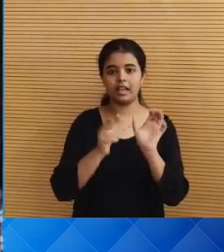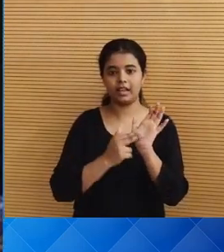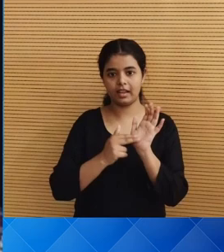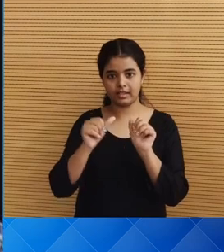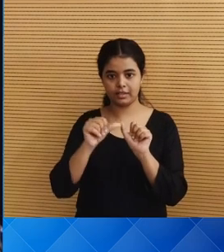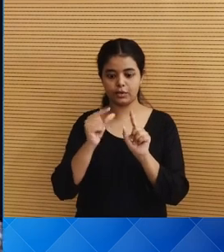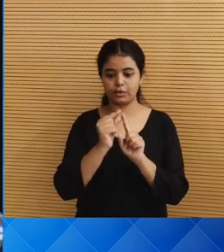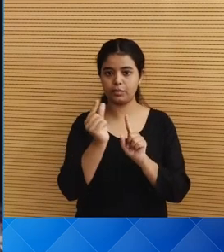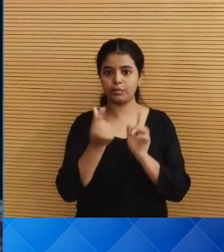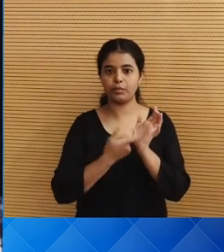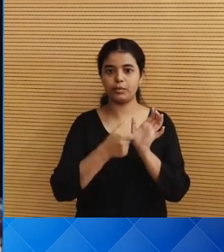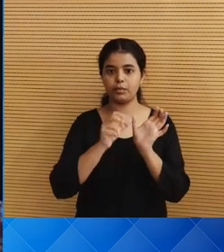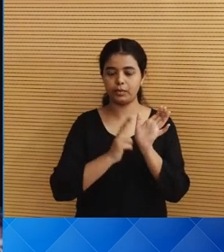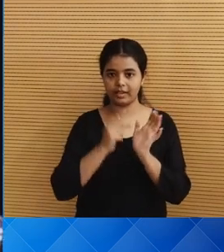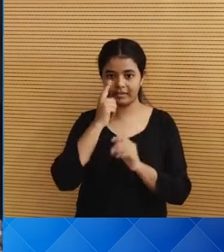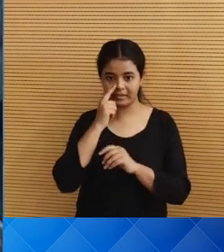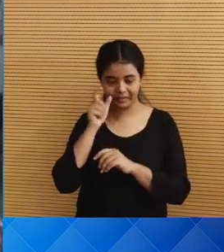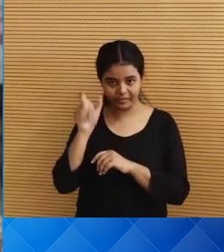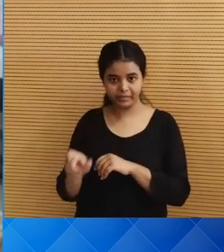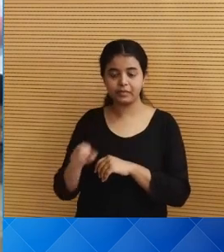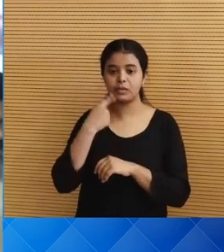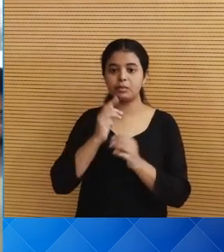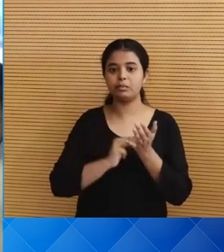जी को पौधा भेंट कर उनका सम्मान करें,